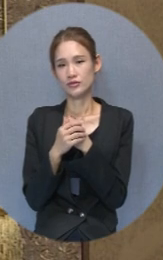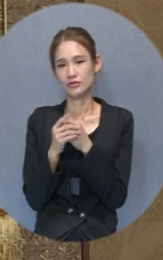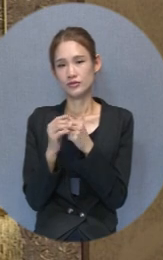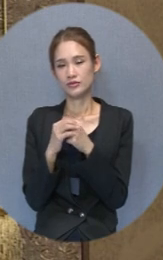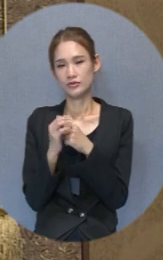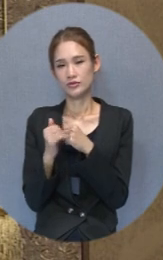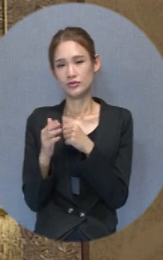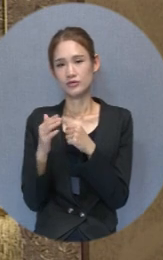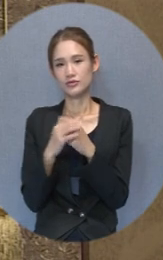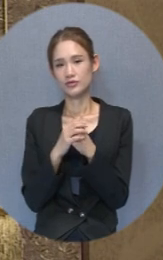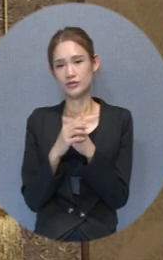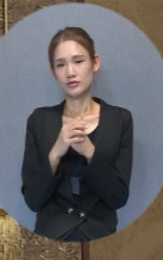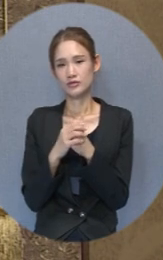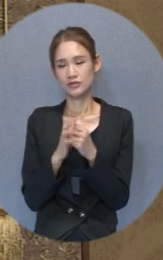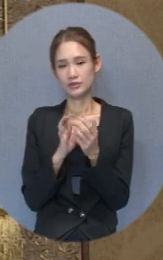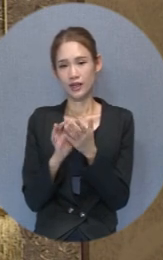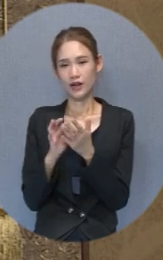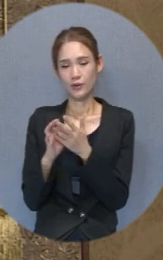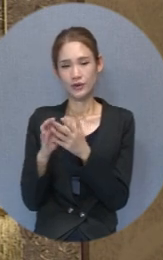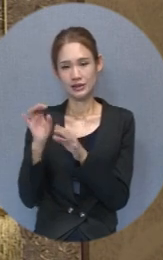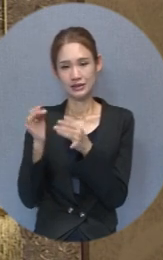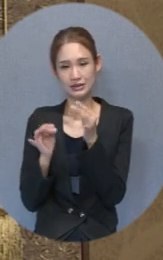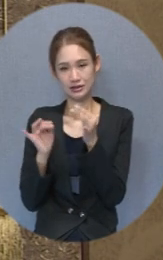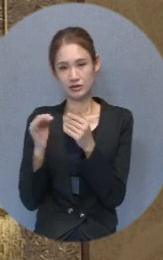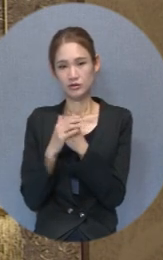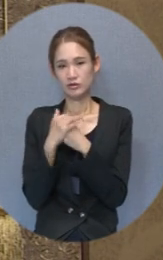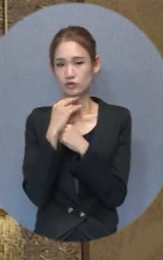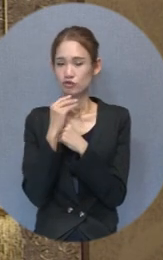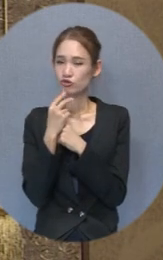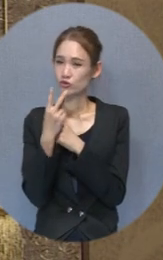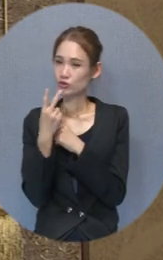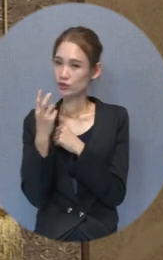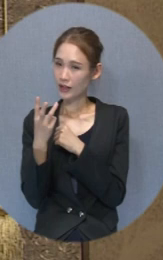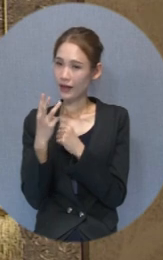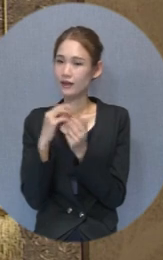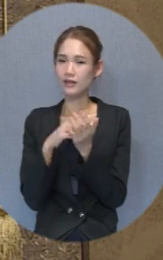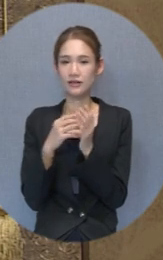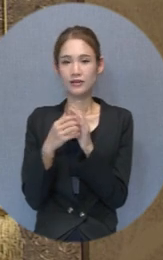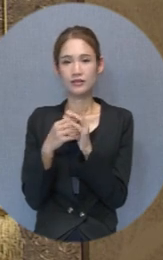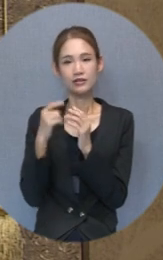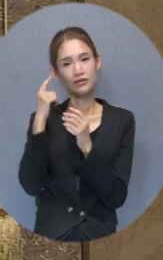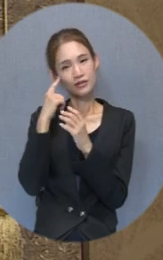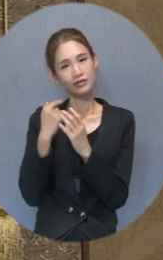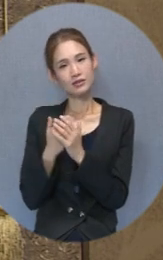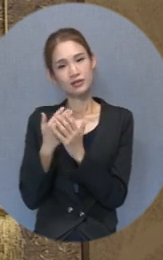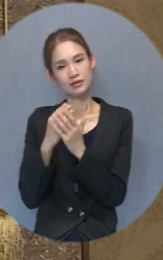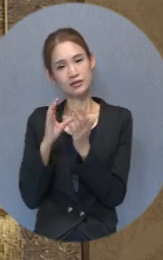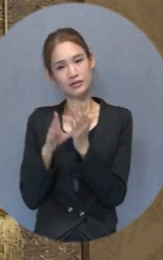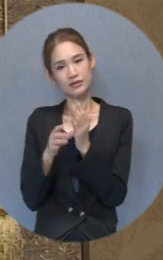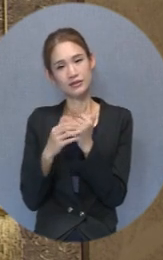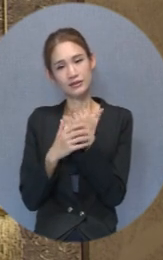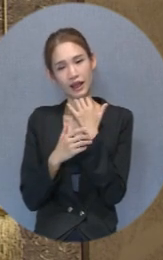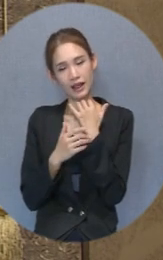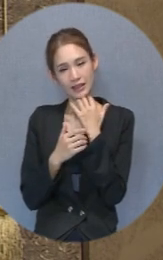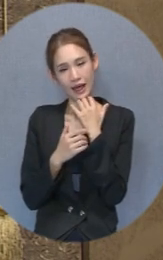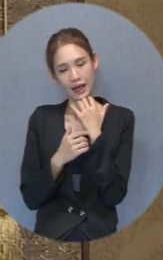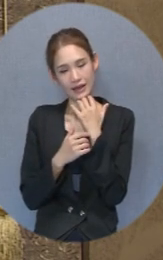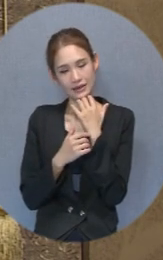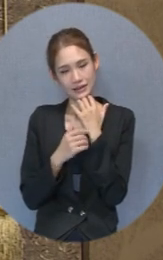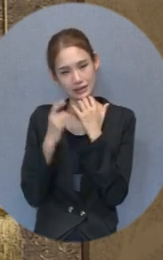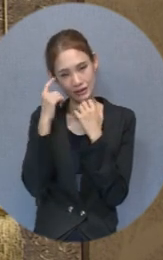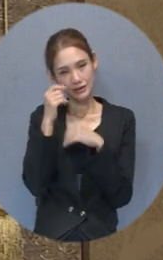이 인형을 사용하는 아이들은 뭐 두세 살일 수 있어요. 네. 저희가 개발할 때 나이를 어느 특정 나이를 정하고 개발을